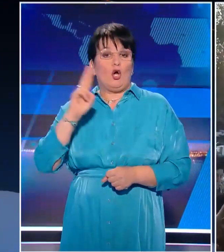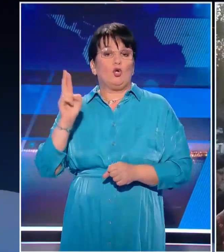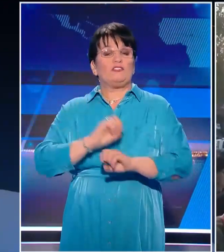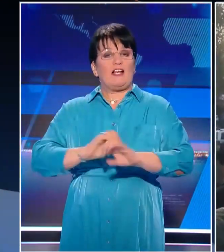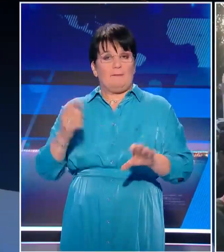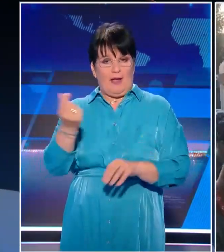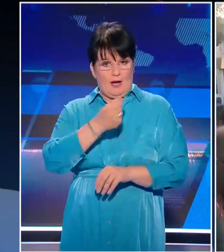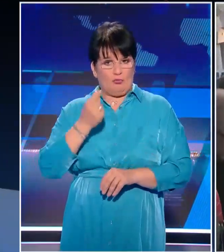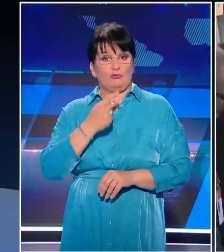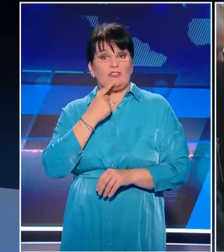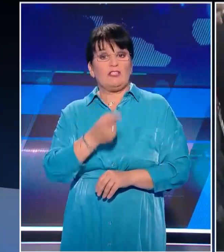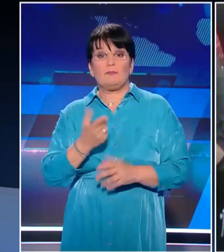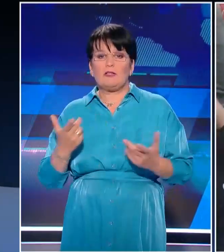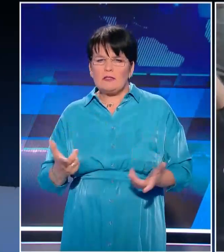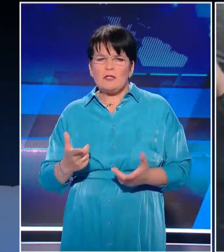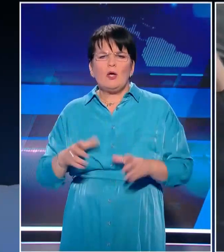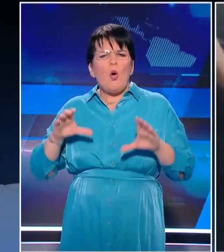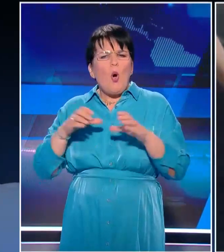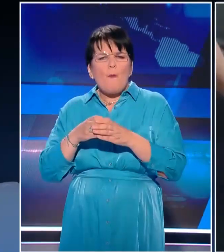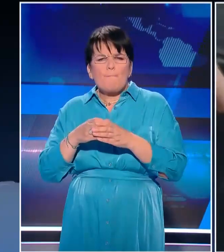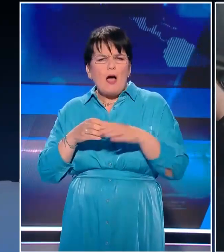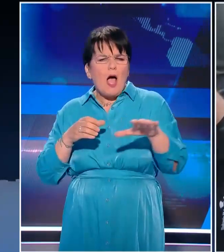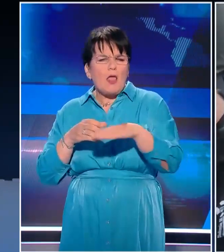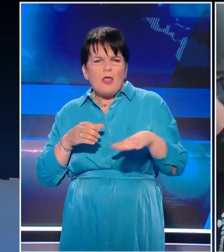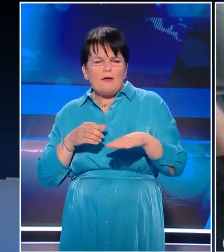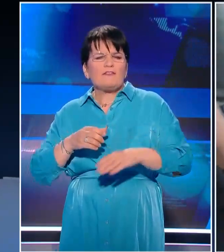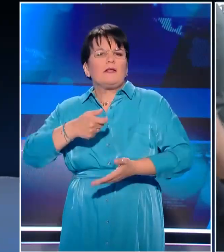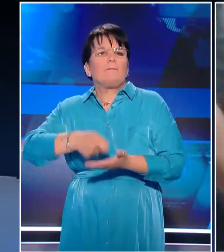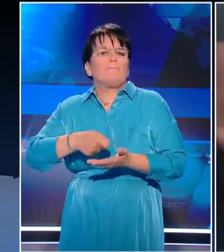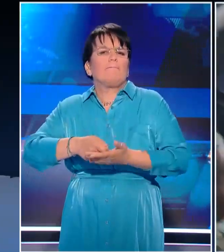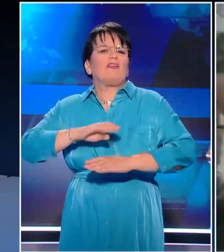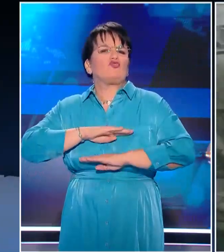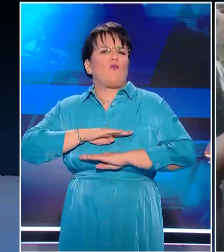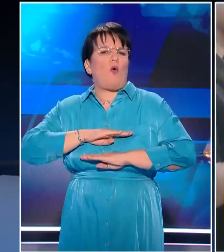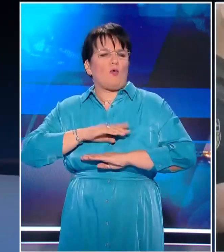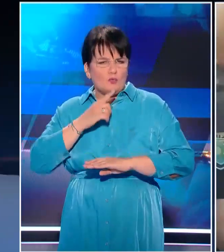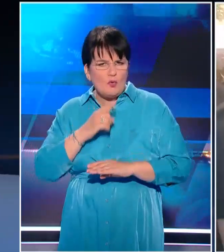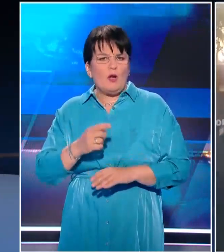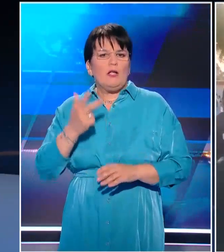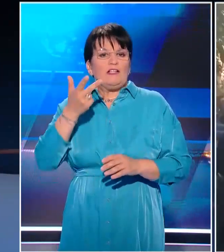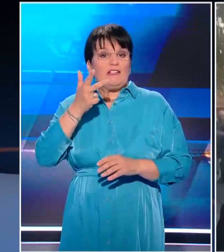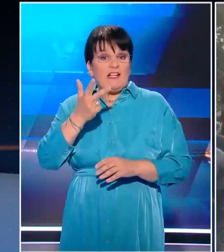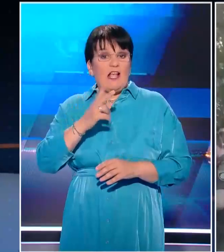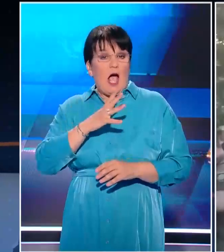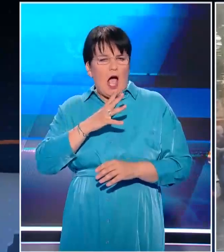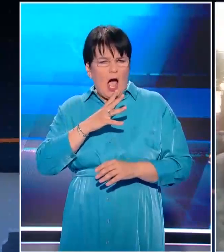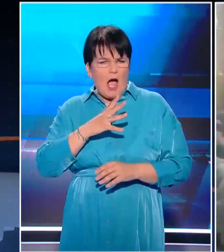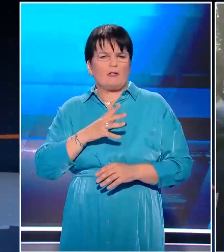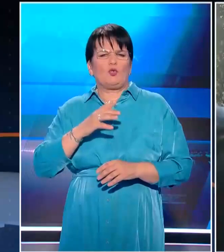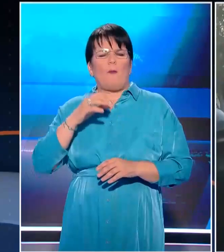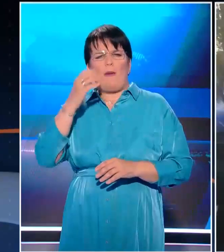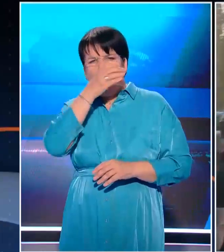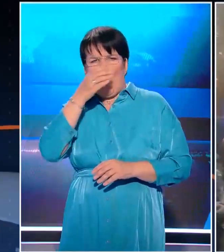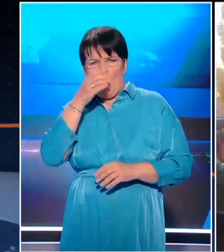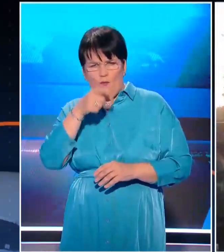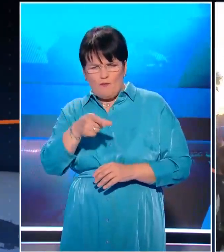μέσα μαζικής επικοινωνίας μιλούν για χτύπημα που είχαν στόχο μισθοφόρους, κάνοντας λόγο για 3 μισθοφόρους από την Κολομβία